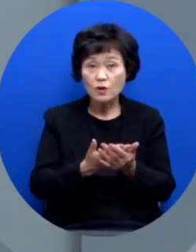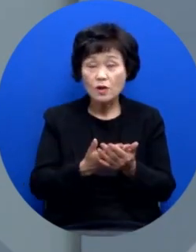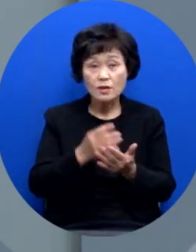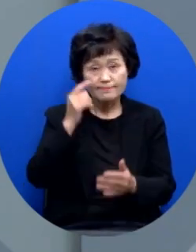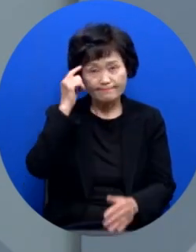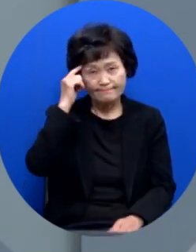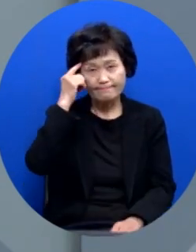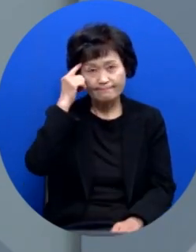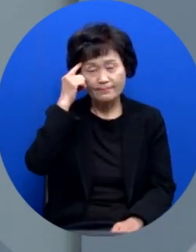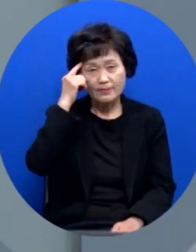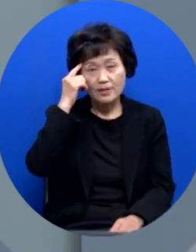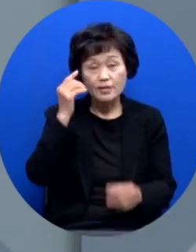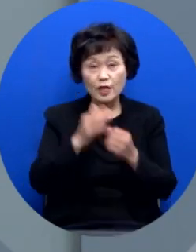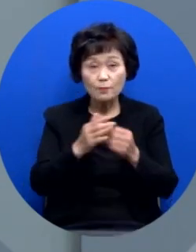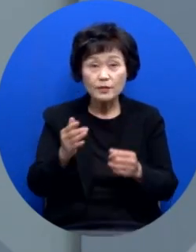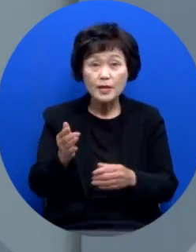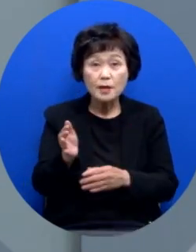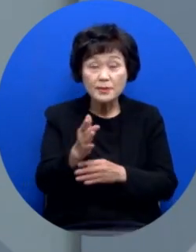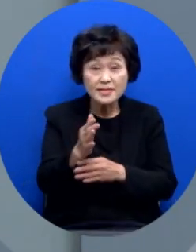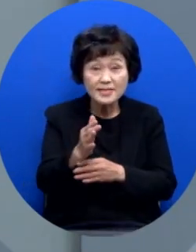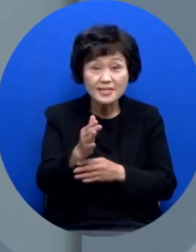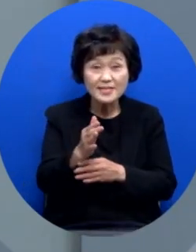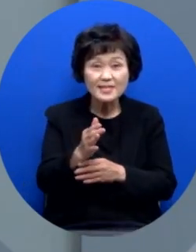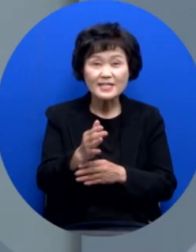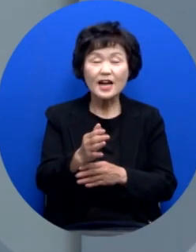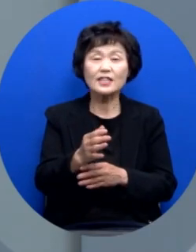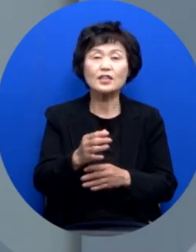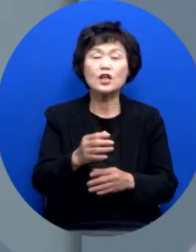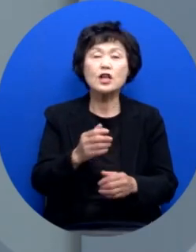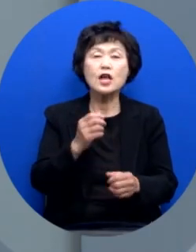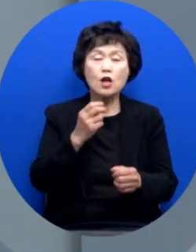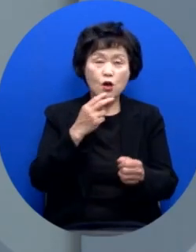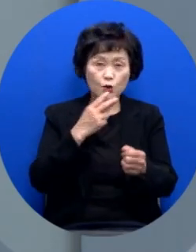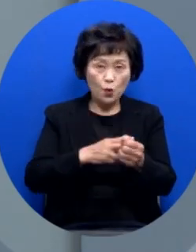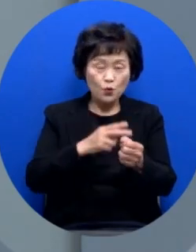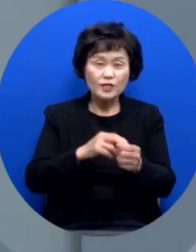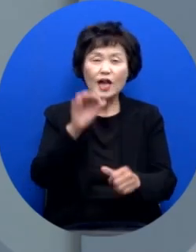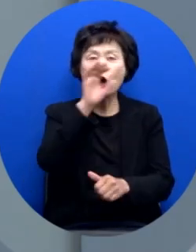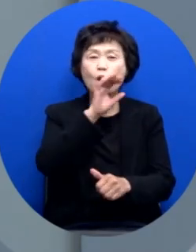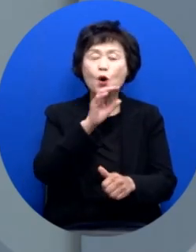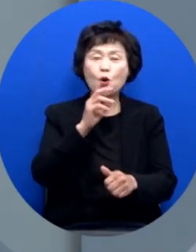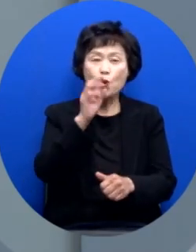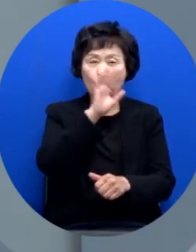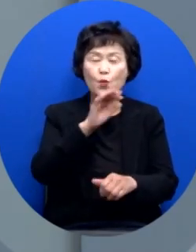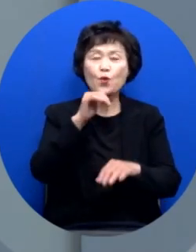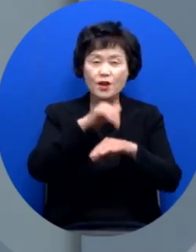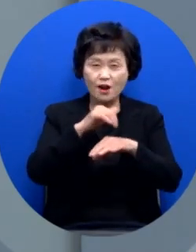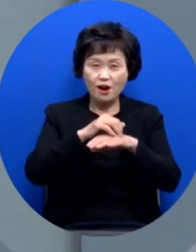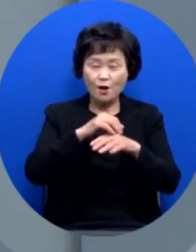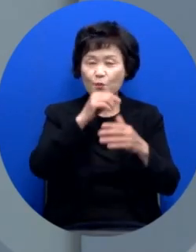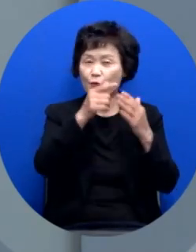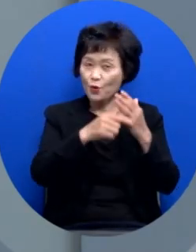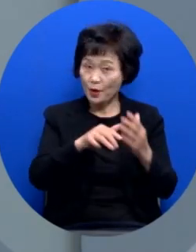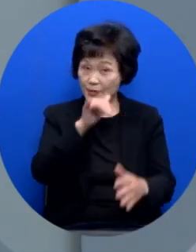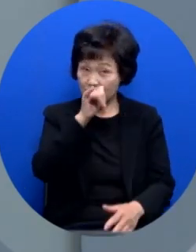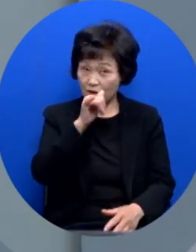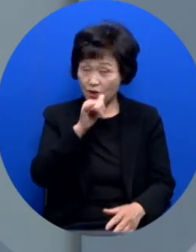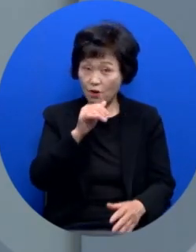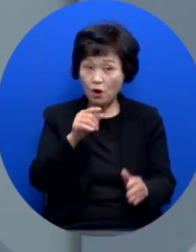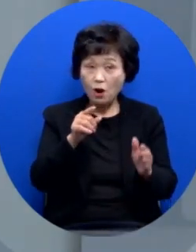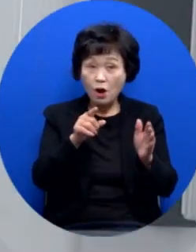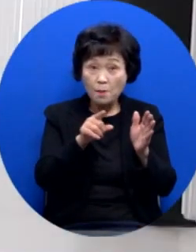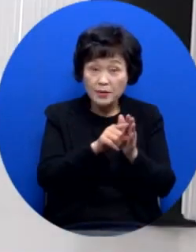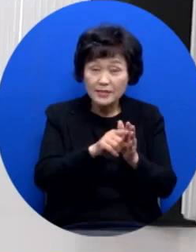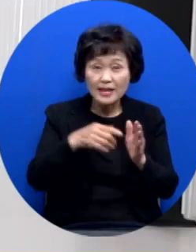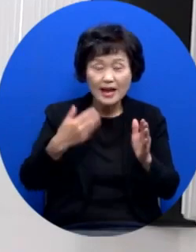그래서 TC라는 탁월한 교사 훈련 프로그램이 있어요. 1단계는 예수님 믿지 않는 아이에게